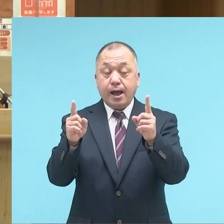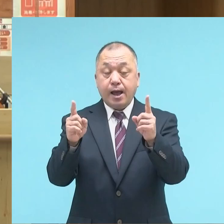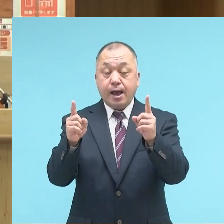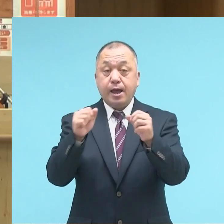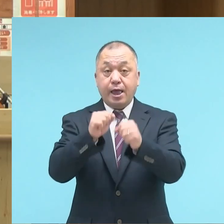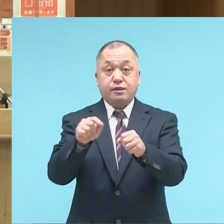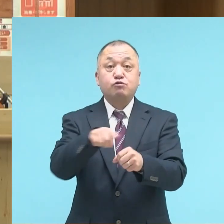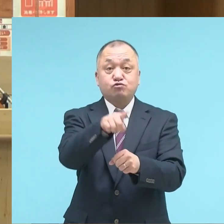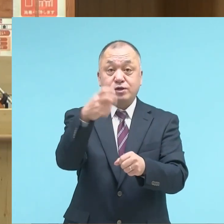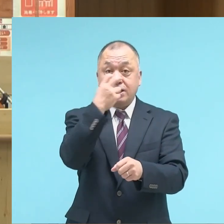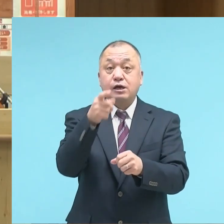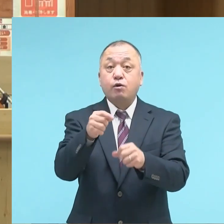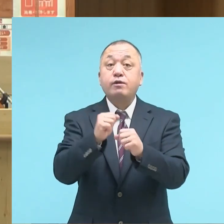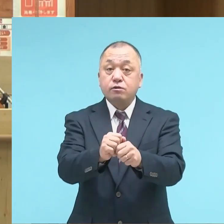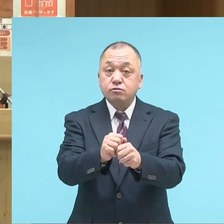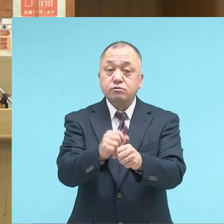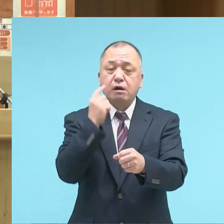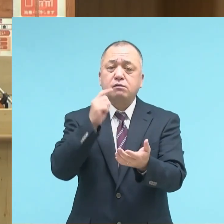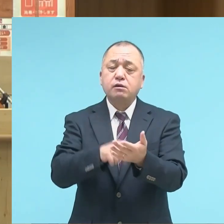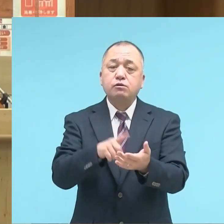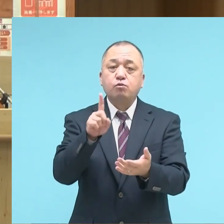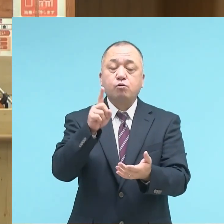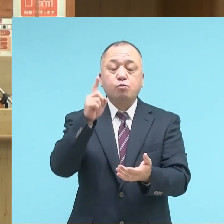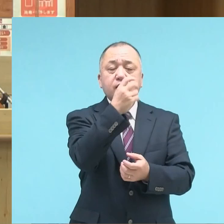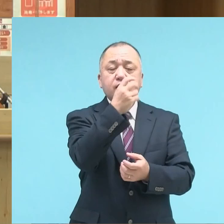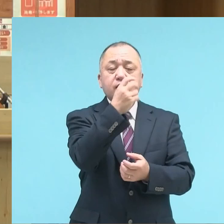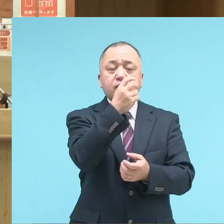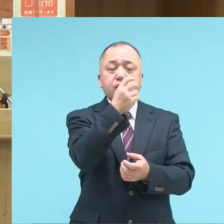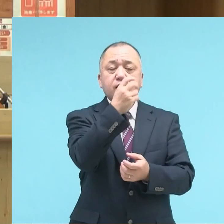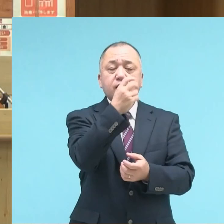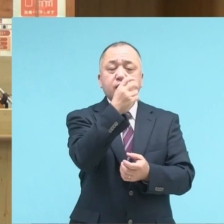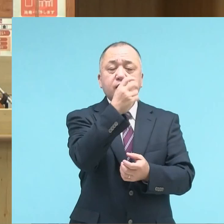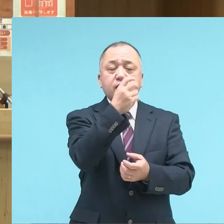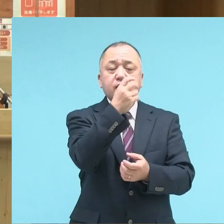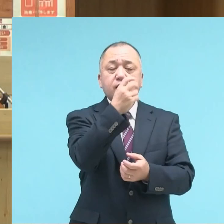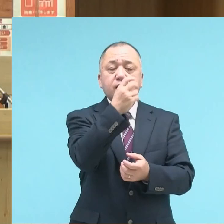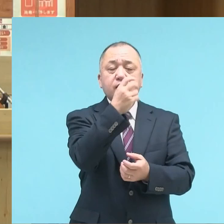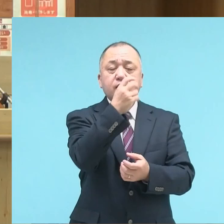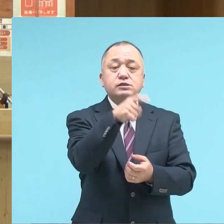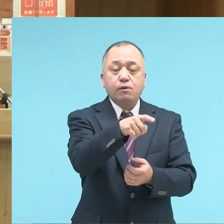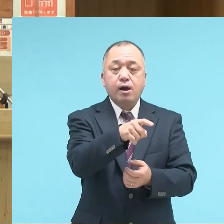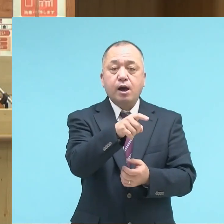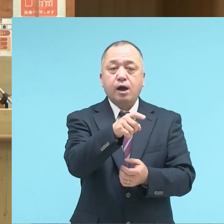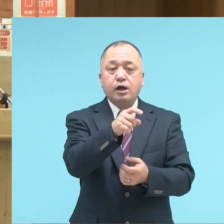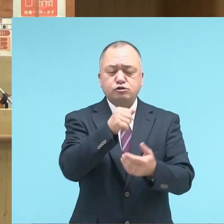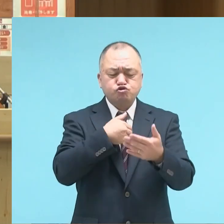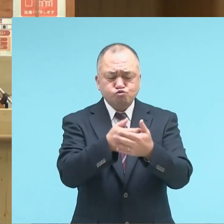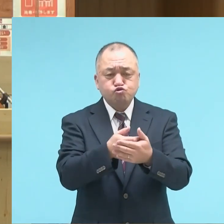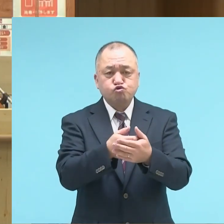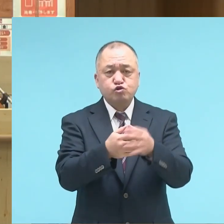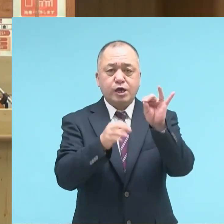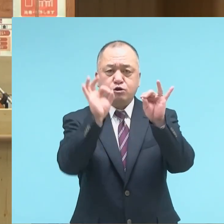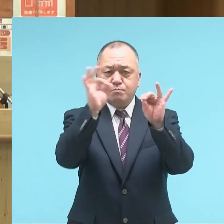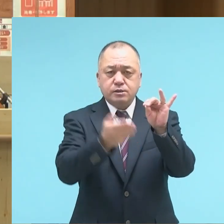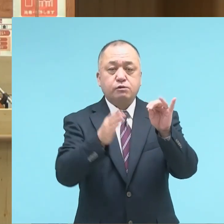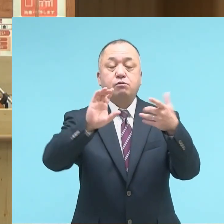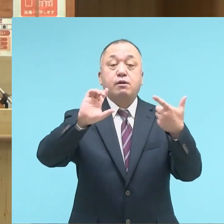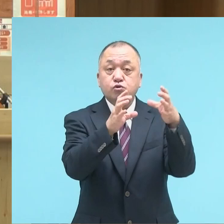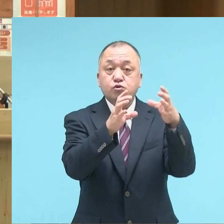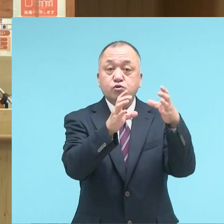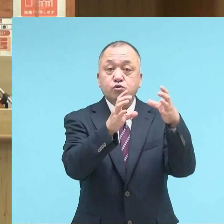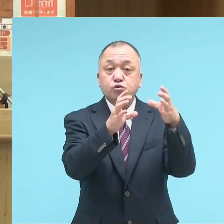についてはどうお考えですか。簡単に言うとです ね、まあ、PCR 検査も含めて検査は万能ではありませんので、まあ、そういった意